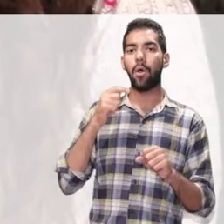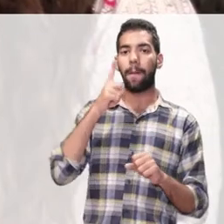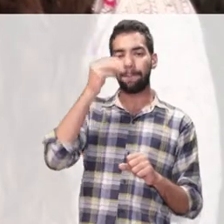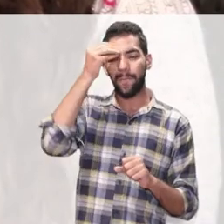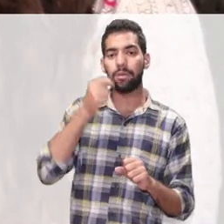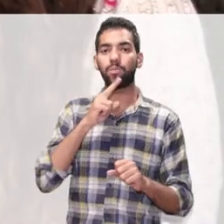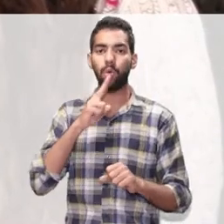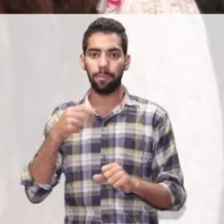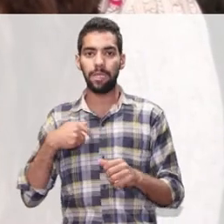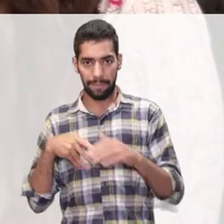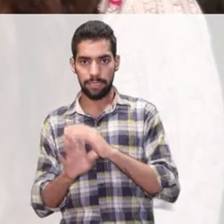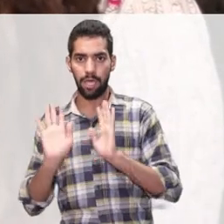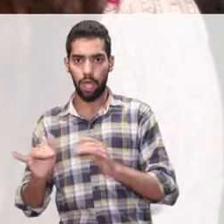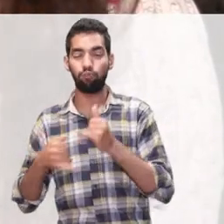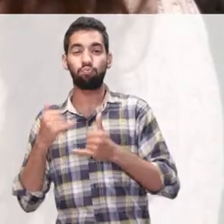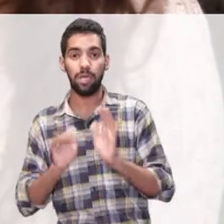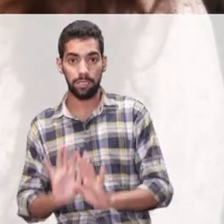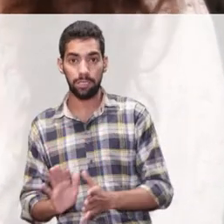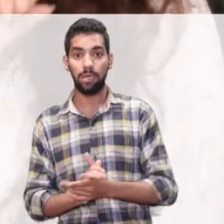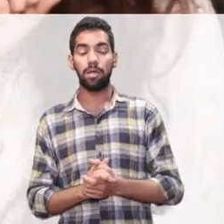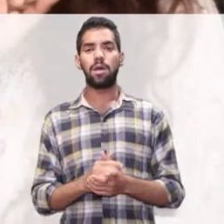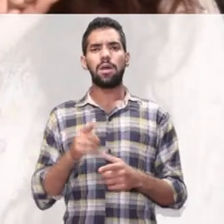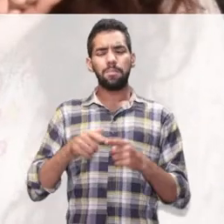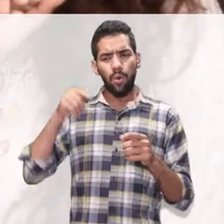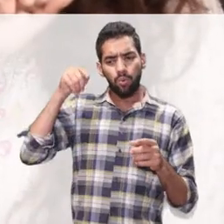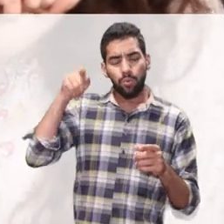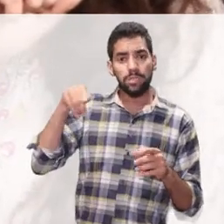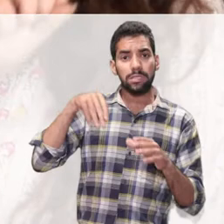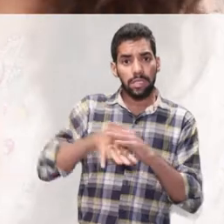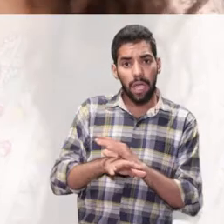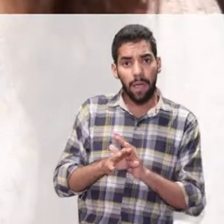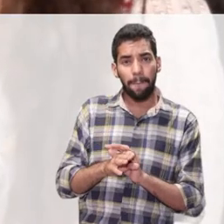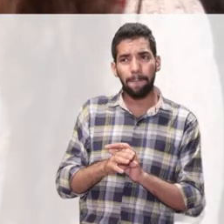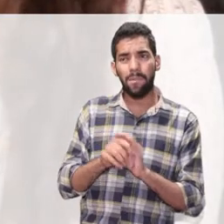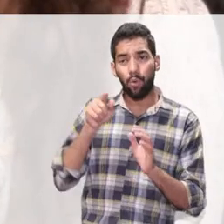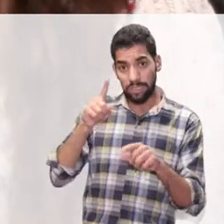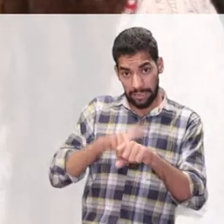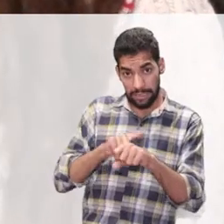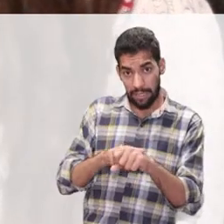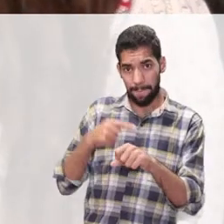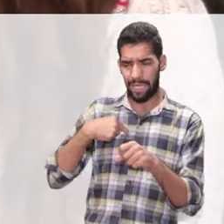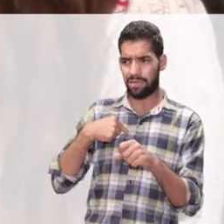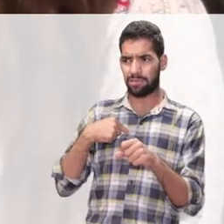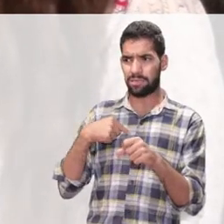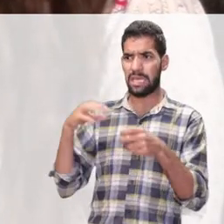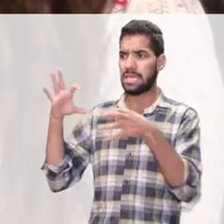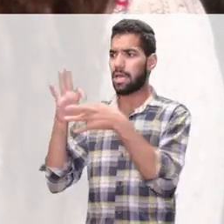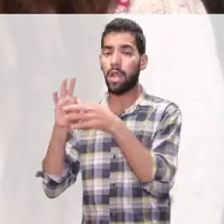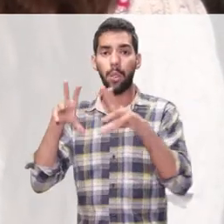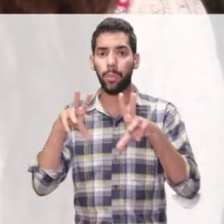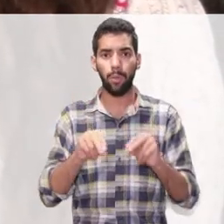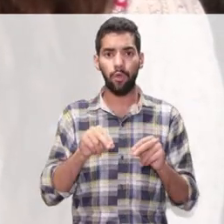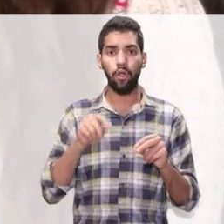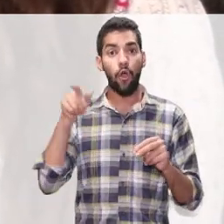अंजनाए विदमहे 2015 पूरा मैच खेल चुके और बिटवीन द टाइम विस्फोट की ओर डिस्क्रिमिनेटेड एंड